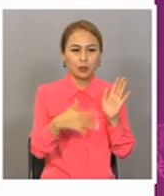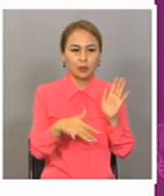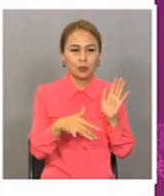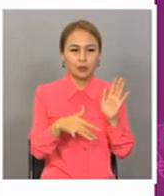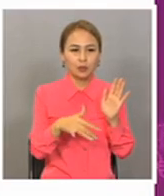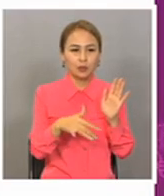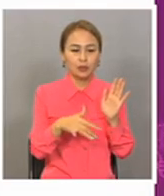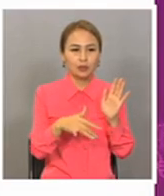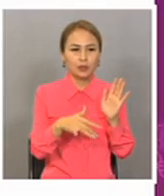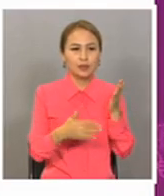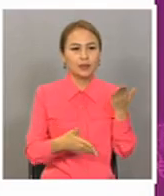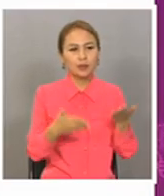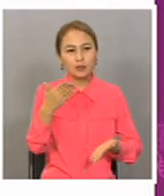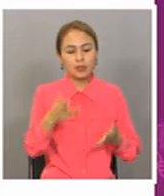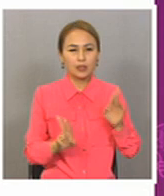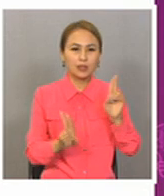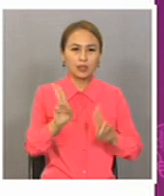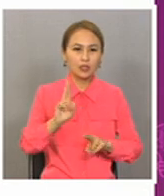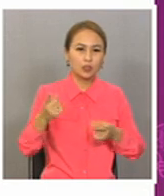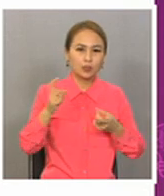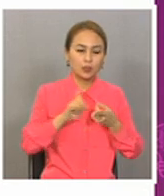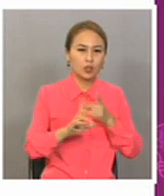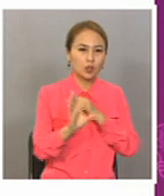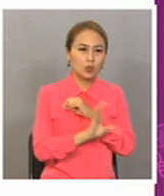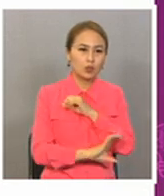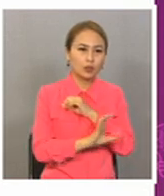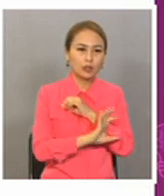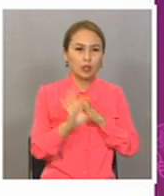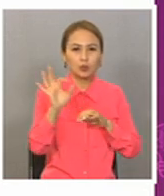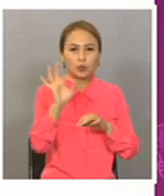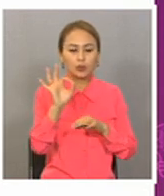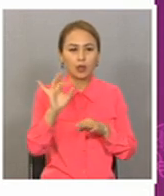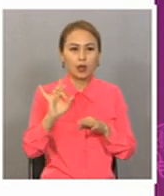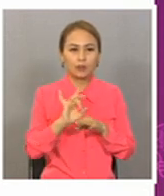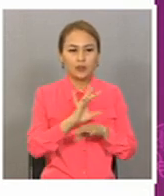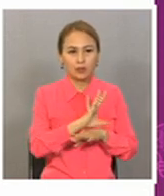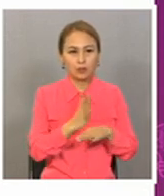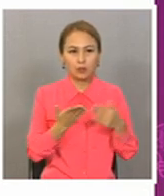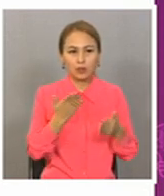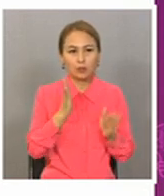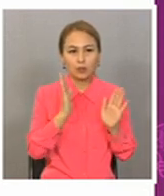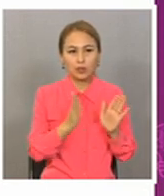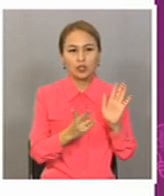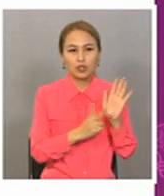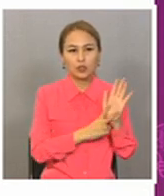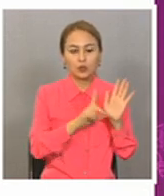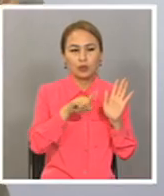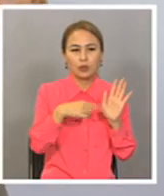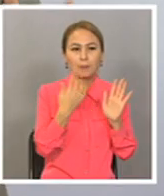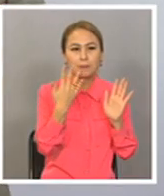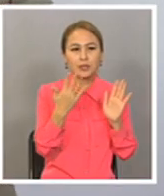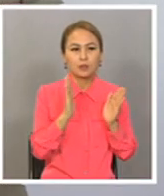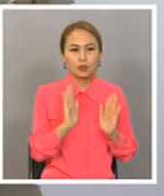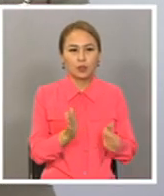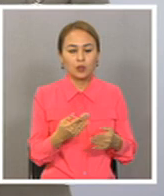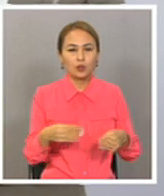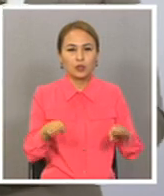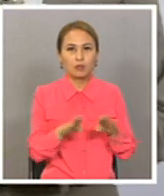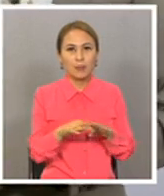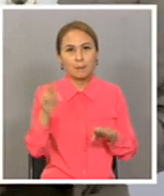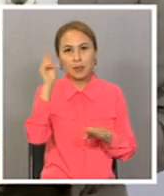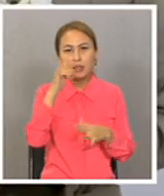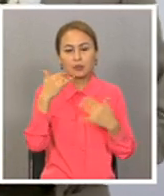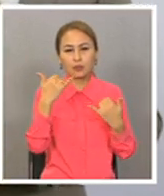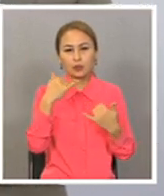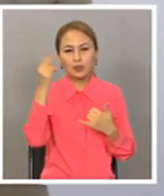7.150, немесе ереже бойынша соңындағы нөлді алып тастайтын болсақ, 7.15 болады екен. Осымен балалар, бүгінгі